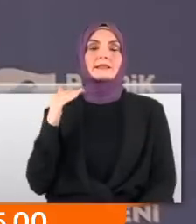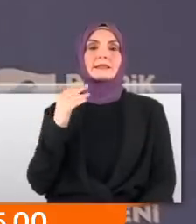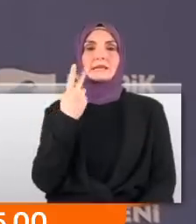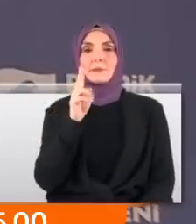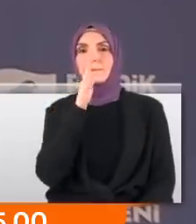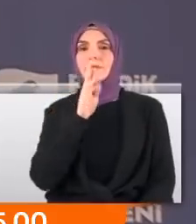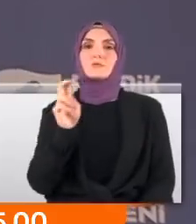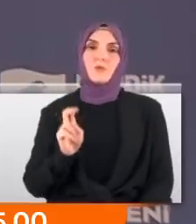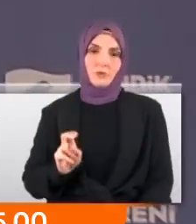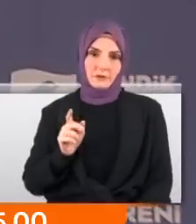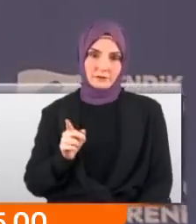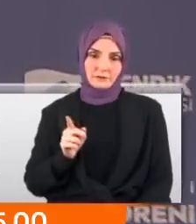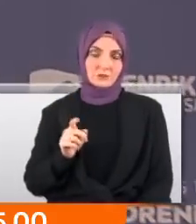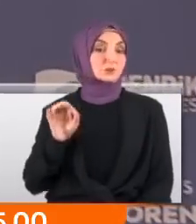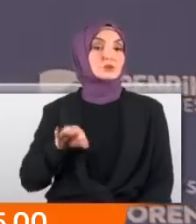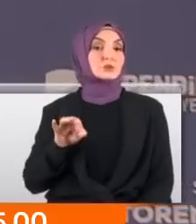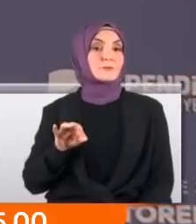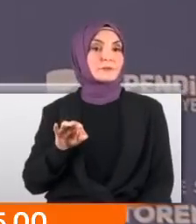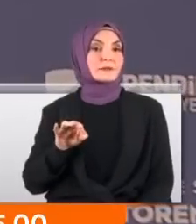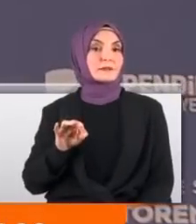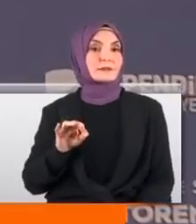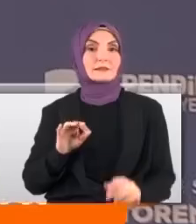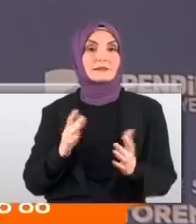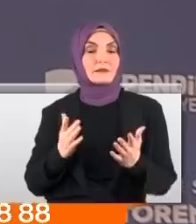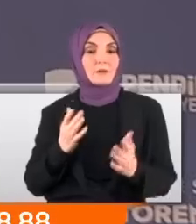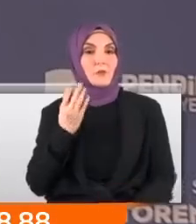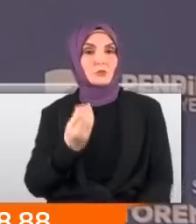2500 dolar. Şimdi ne oldu?